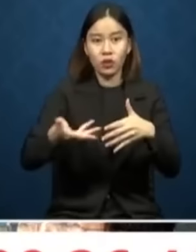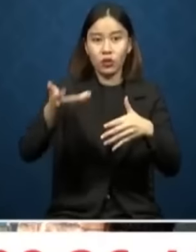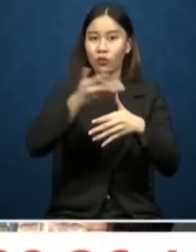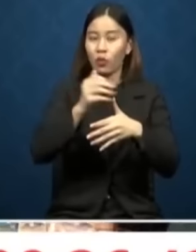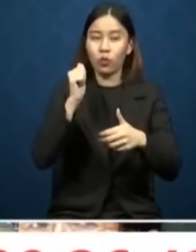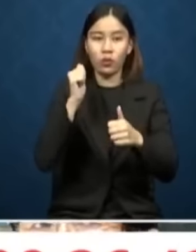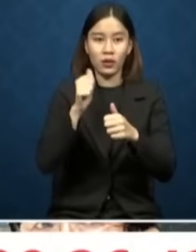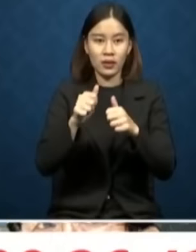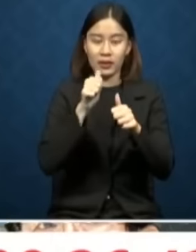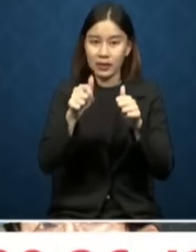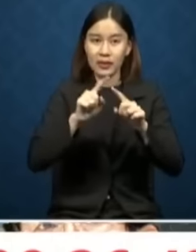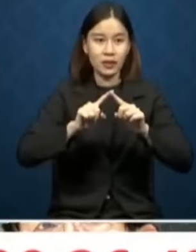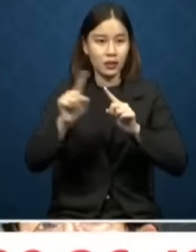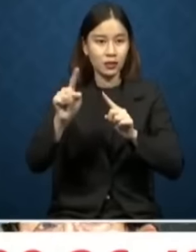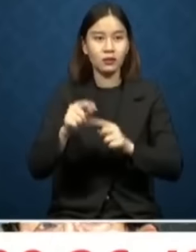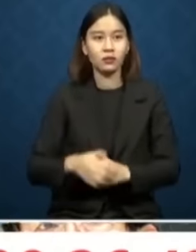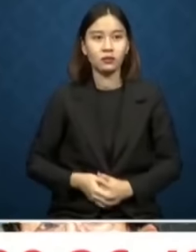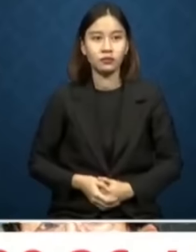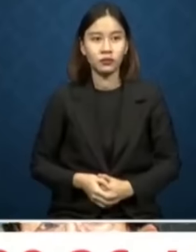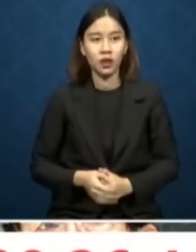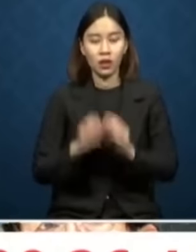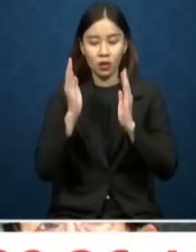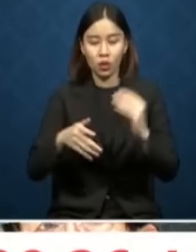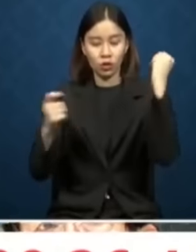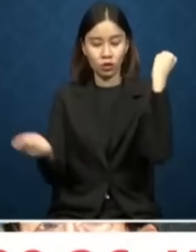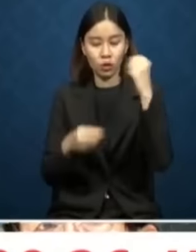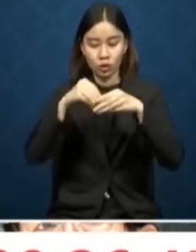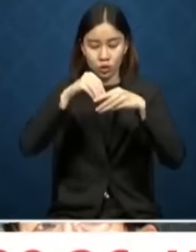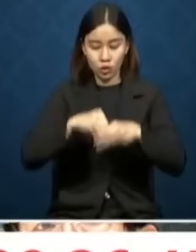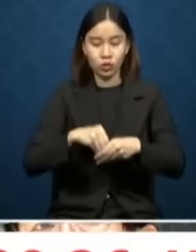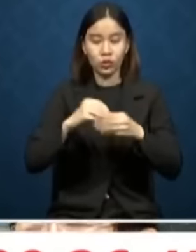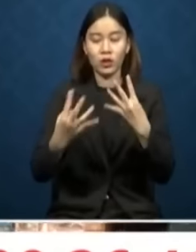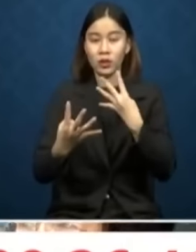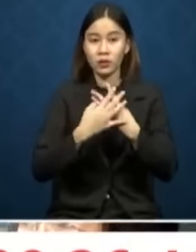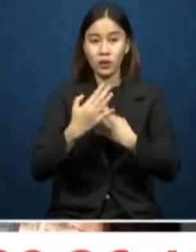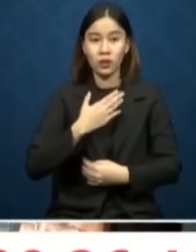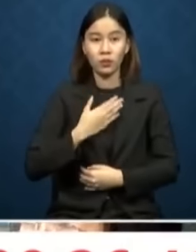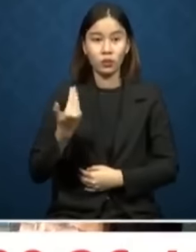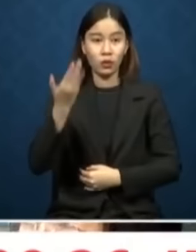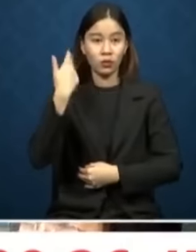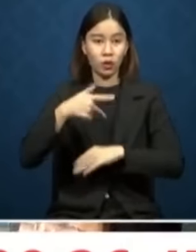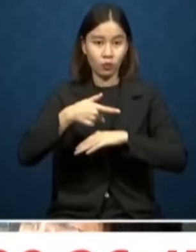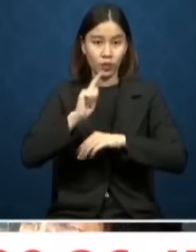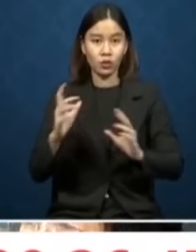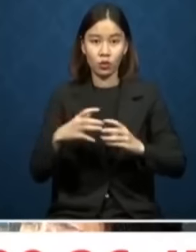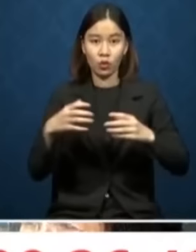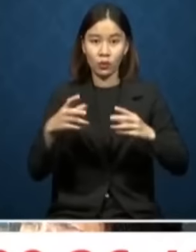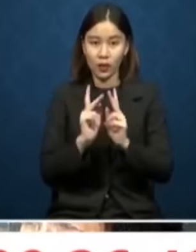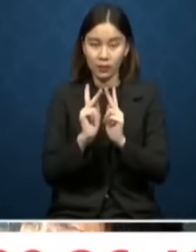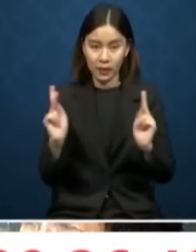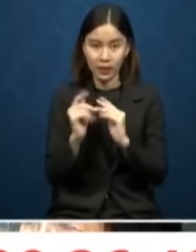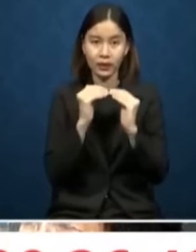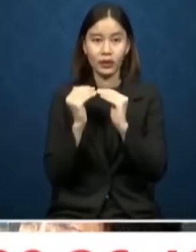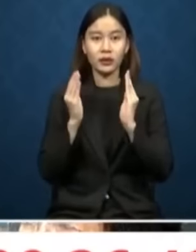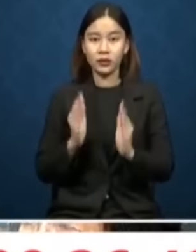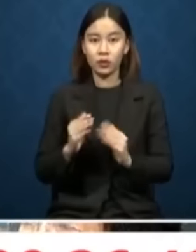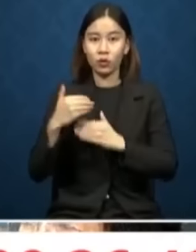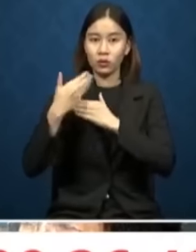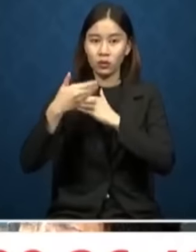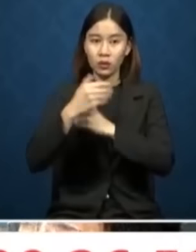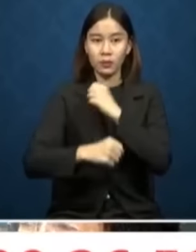นเยี่ยมนักโทษที่อยู่ในเดือนจำตลอดที่ผมเป็นประธานคณะกรรมการสิทธิมนุษยชนมาตลอด